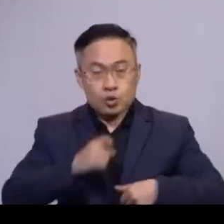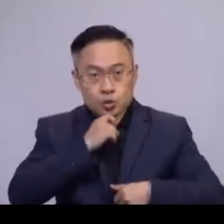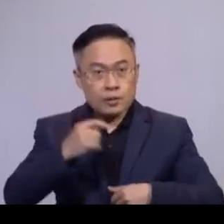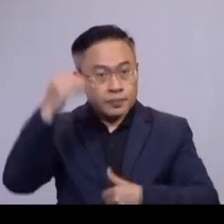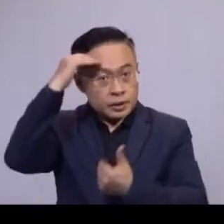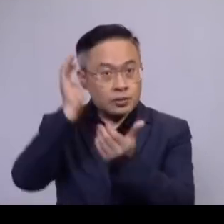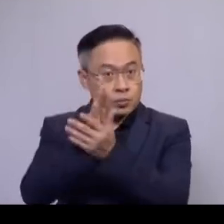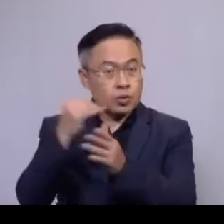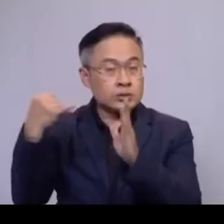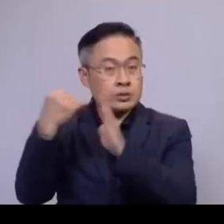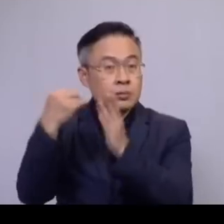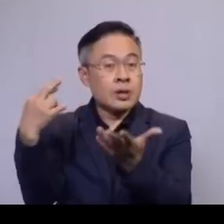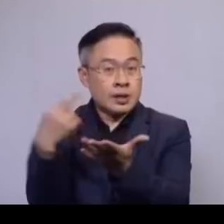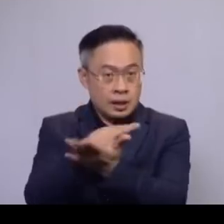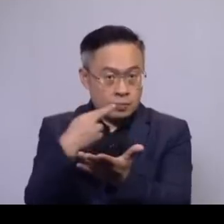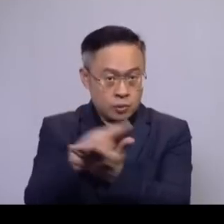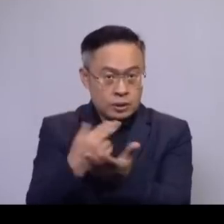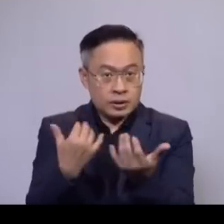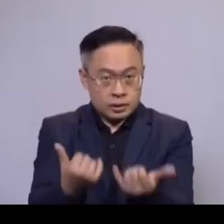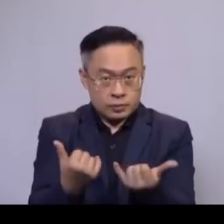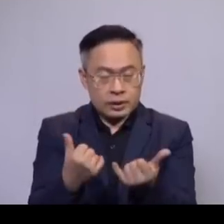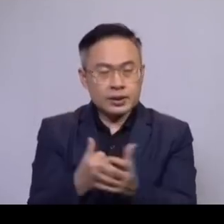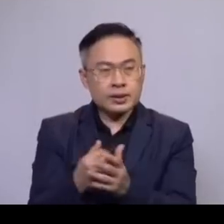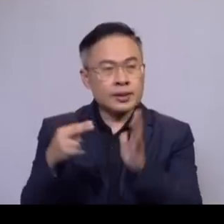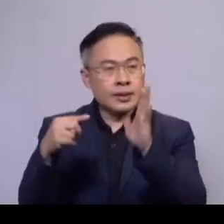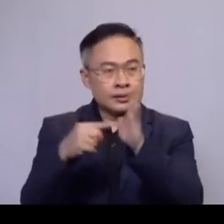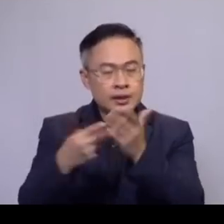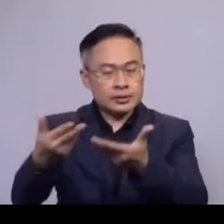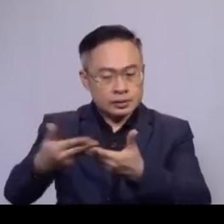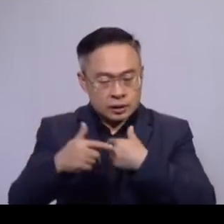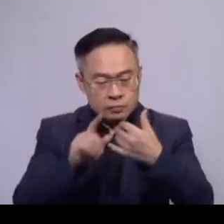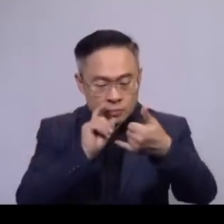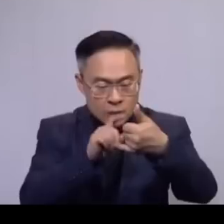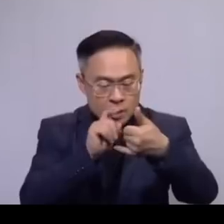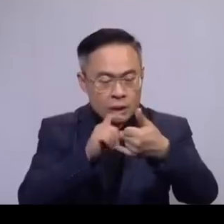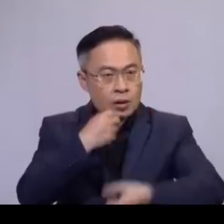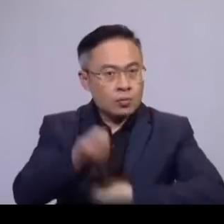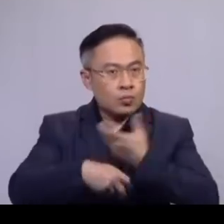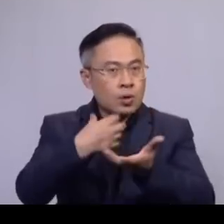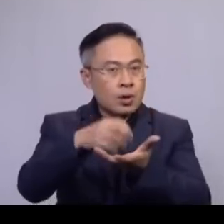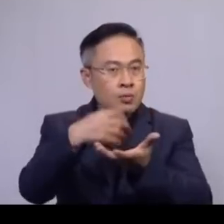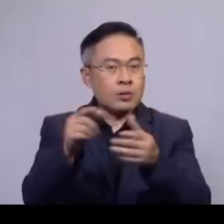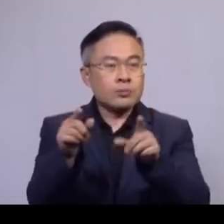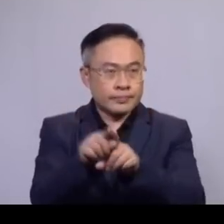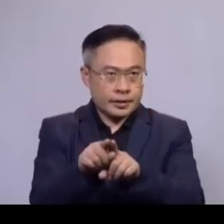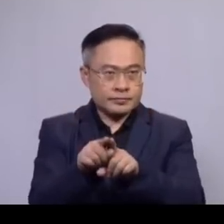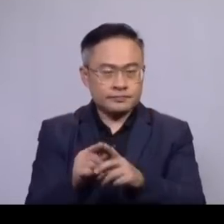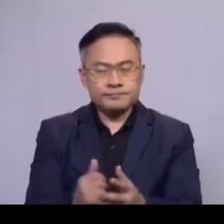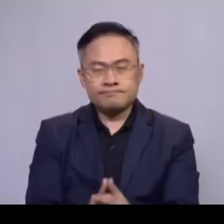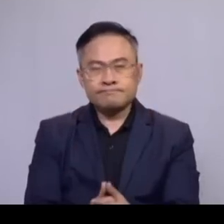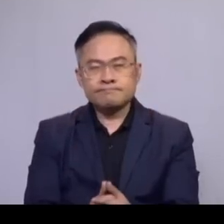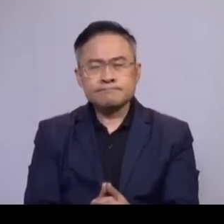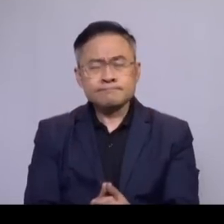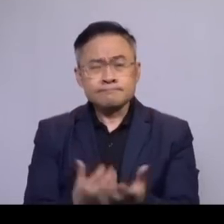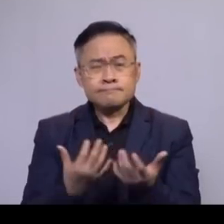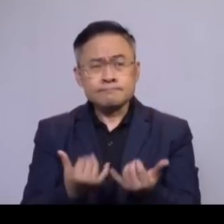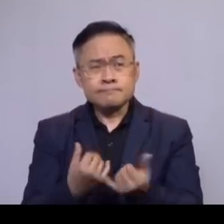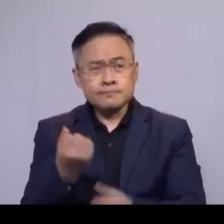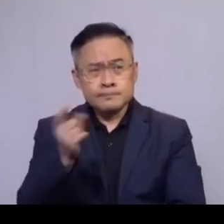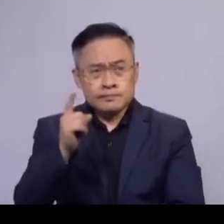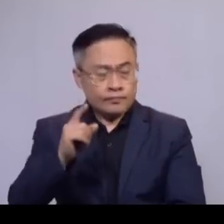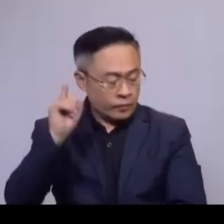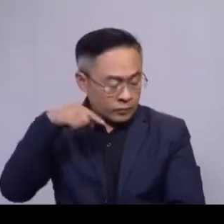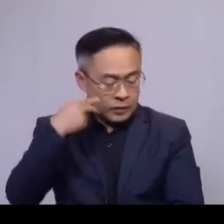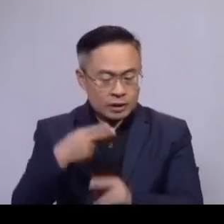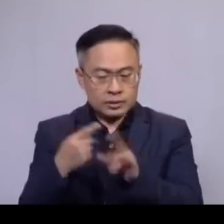จะมีการเดินทางมาให้ข้อมูลกับตำรวจในบ่ายวันนี้เช่นเดียวกันนะฮะโดยเบื้องต้นเนี่ยมีข้อมูลนะครับว่าแอมเนี่ยเ